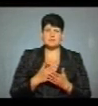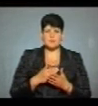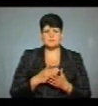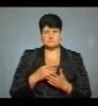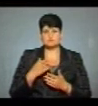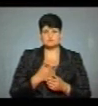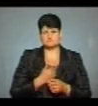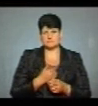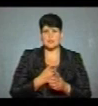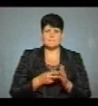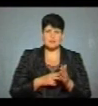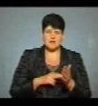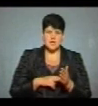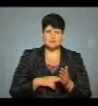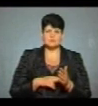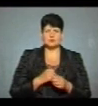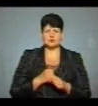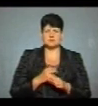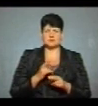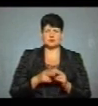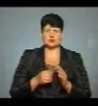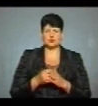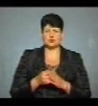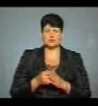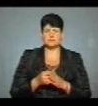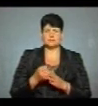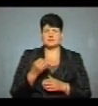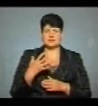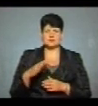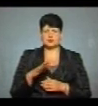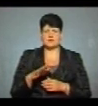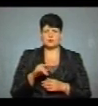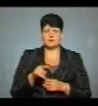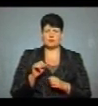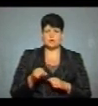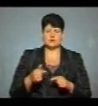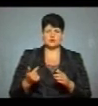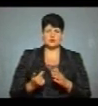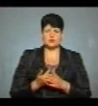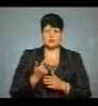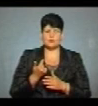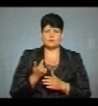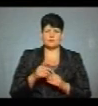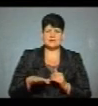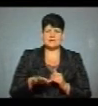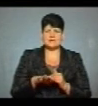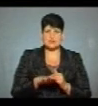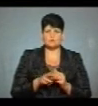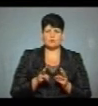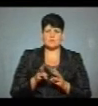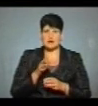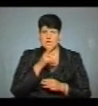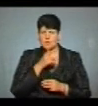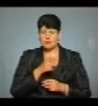і з планами, і це ми зробимо, завершити до 15 вересня, з тим, щоб ми могли знову ми вже ділянками в опалювальному